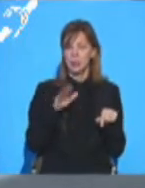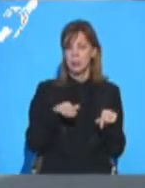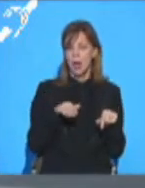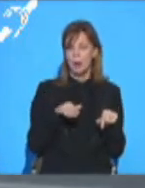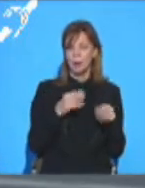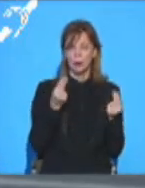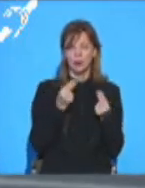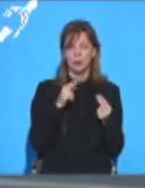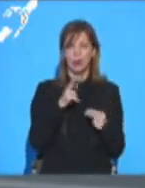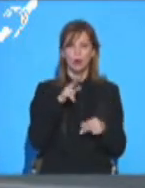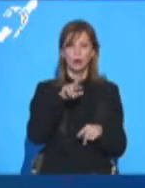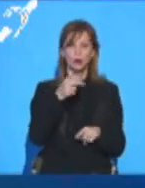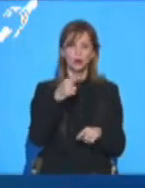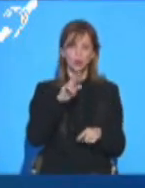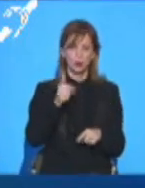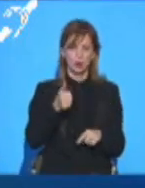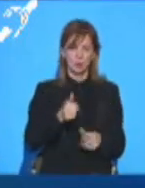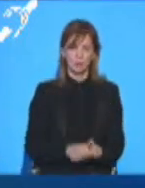de uzură.